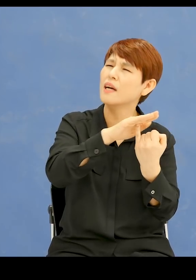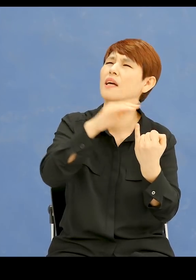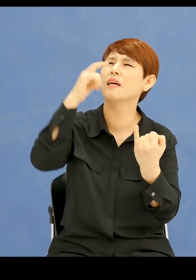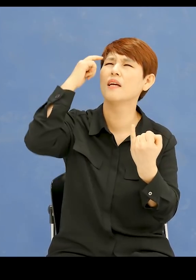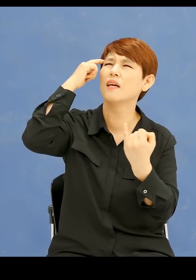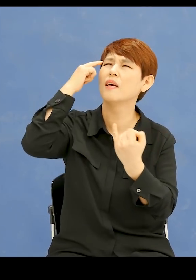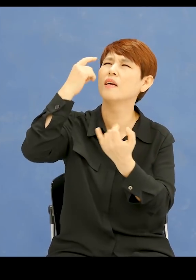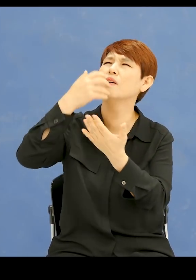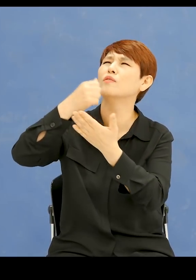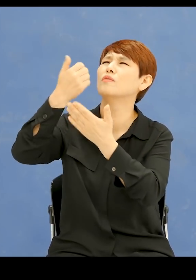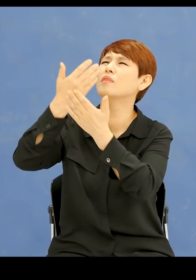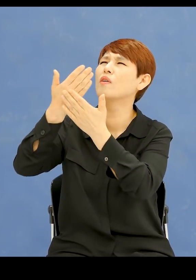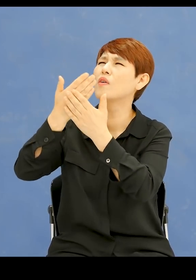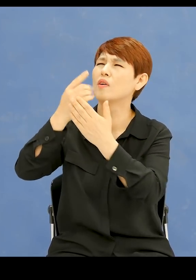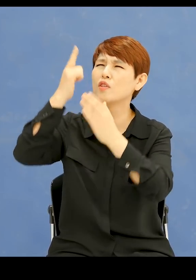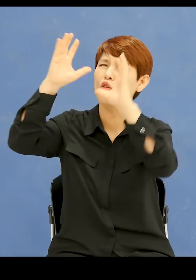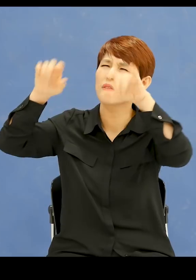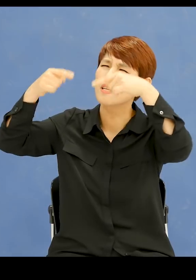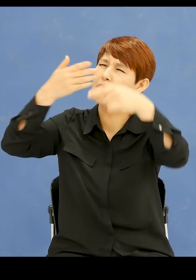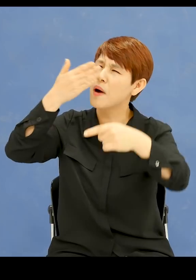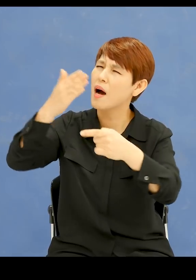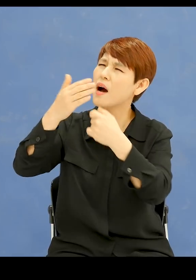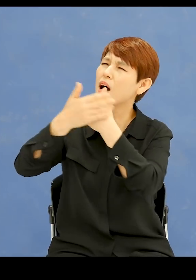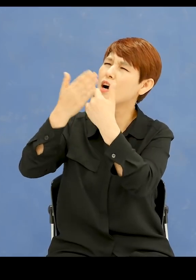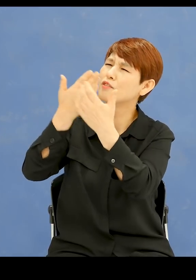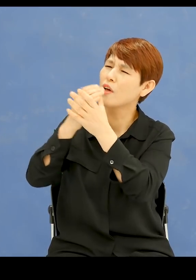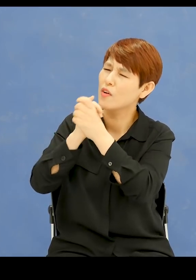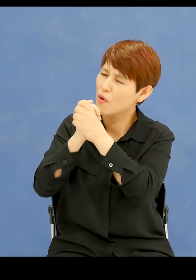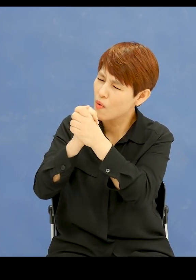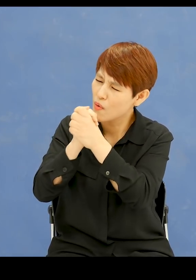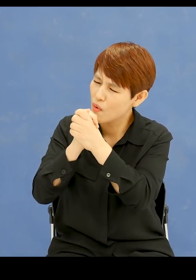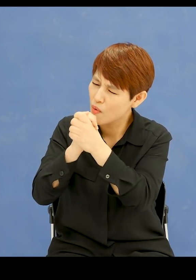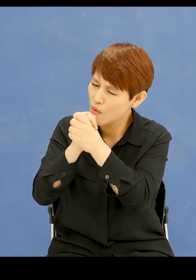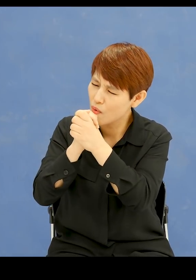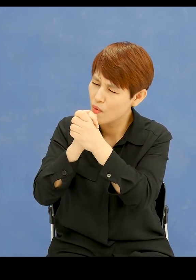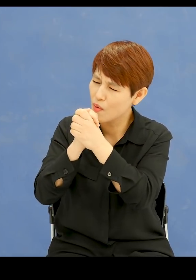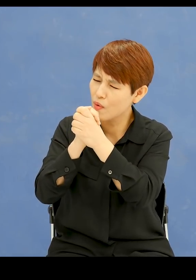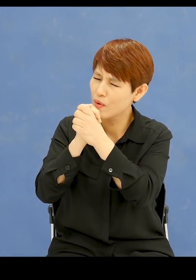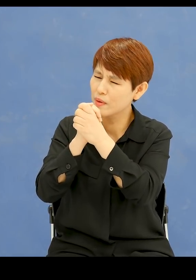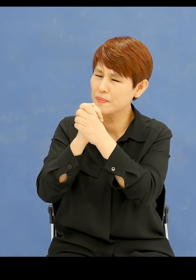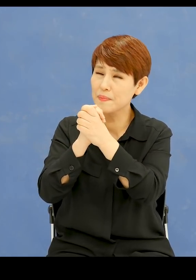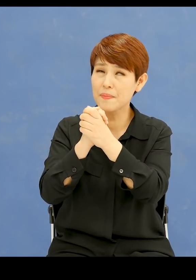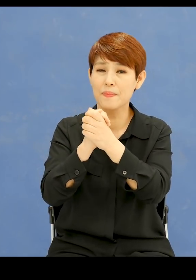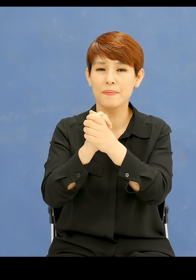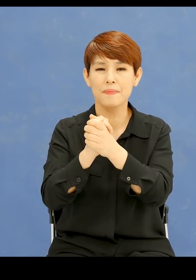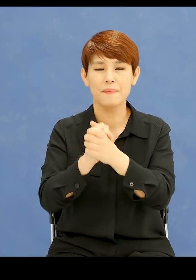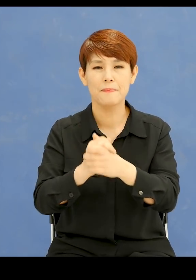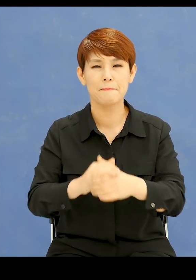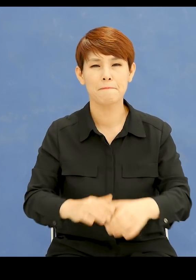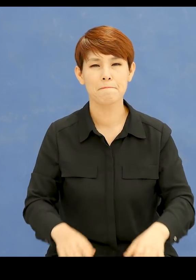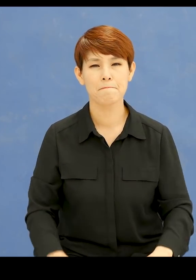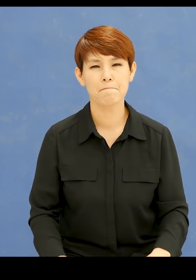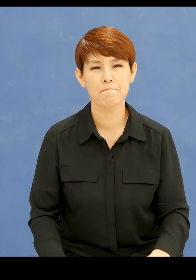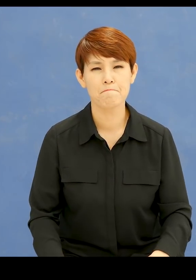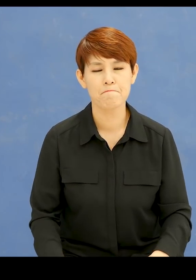어머니 천국 가게 해주세요. 그렇게 기도를 하다가 그때 제가 이 어린 나이에